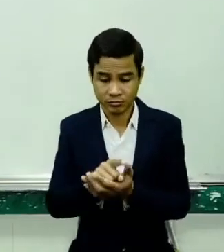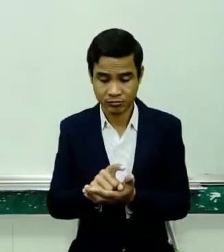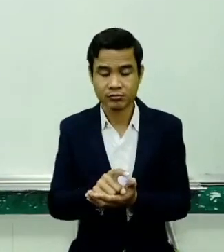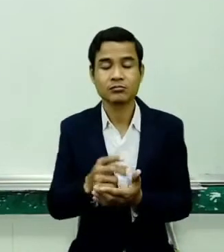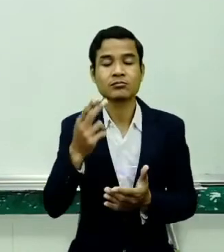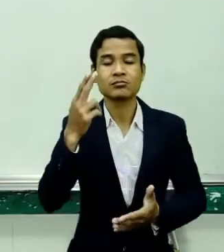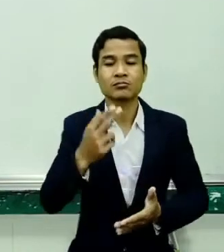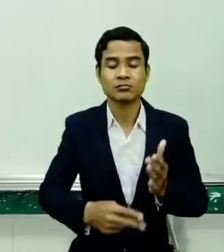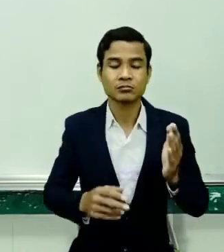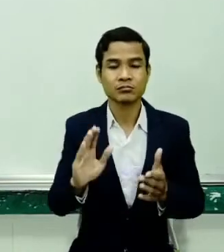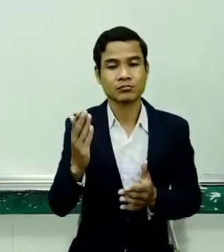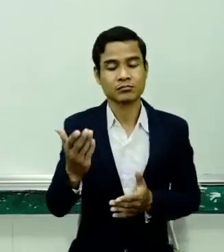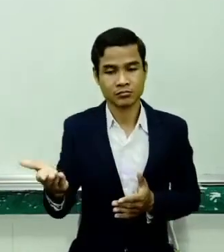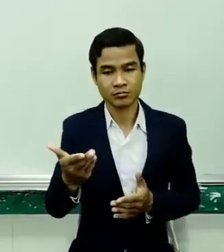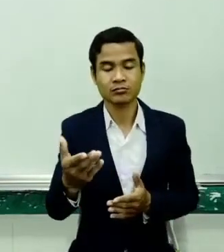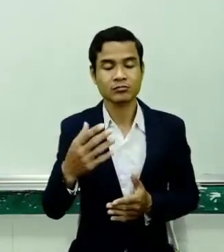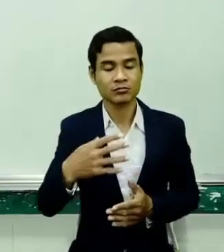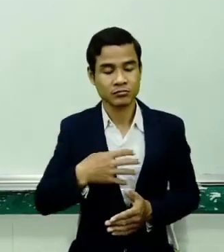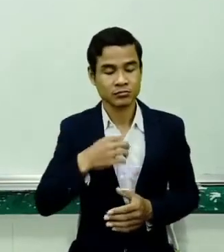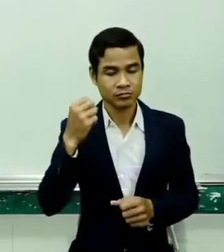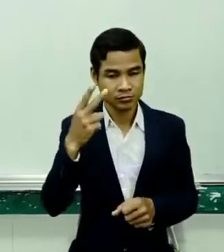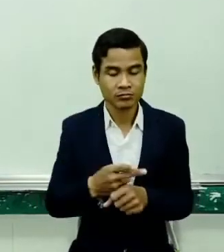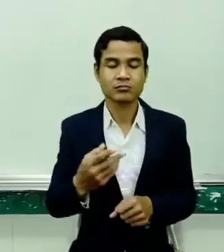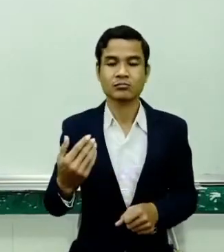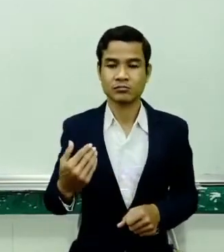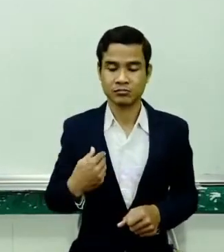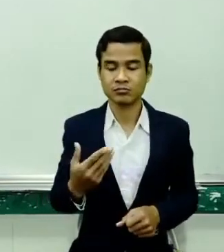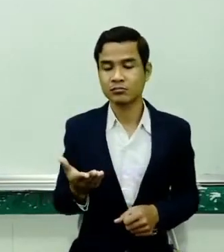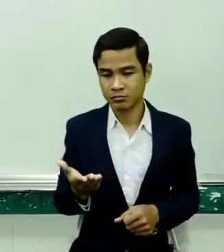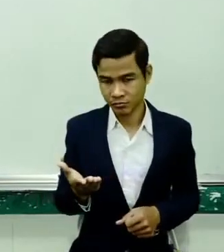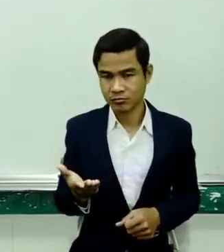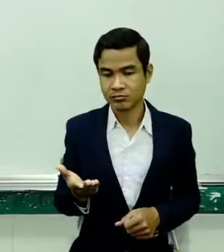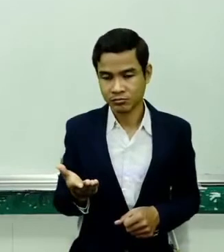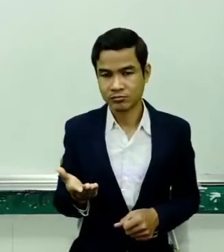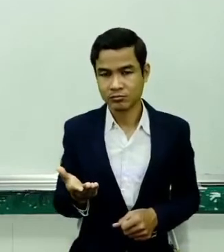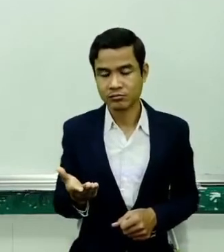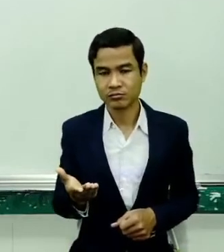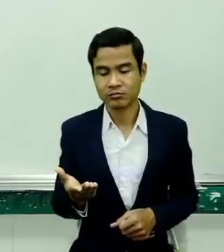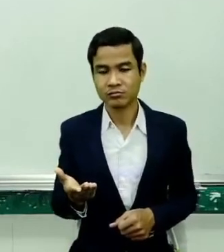khăn ở vậy khla Để con chăm mách trời thầy miền